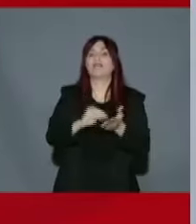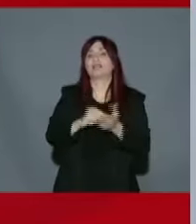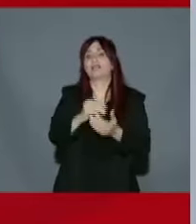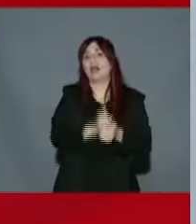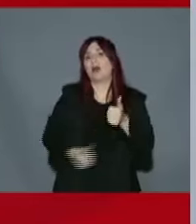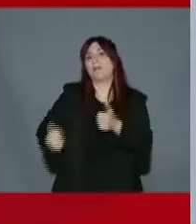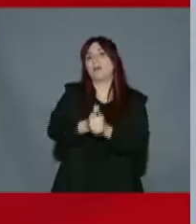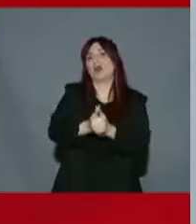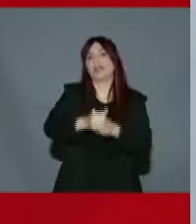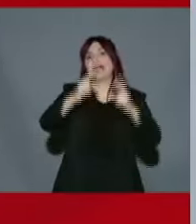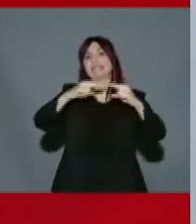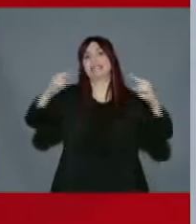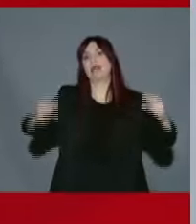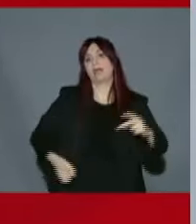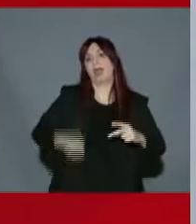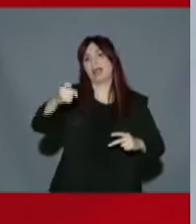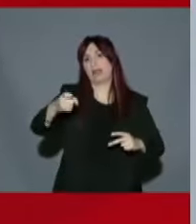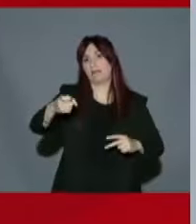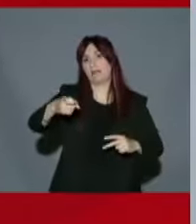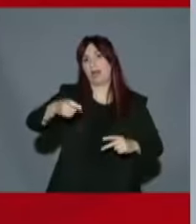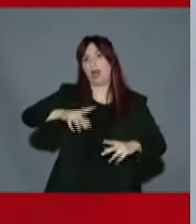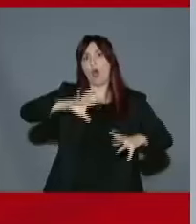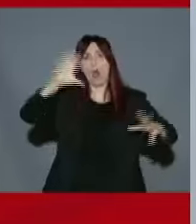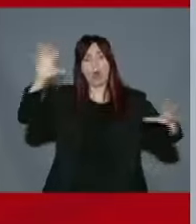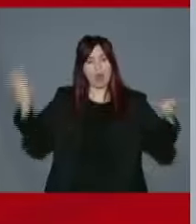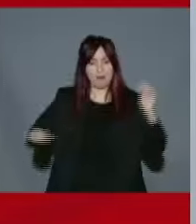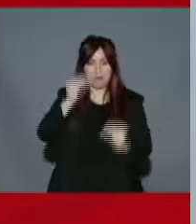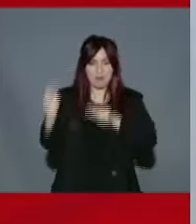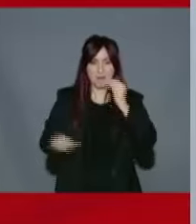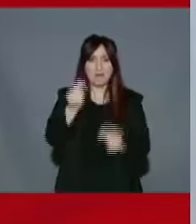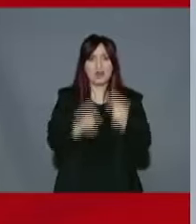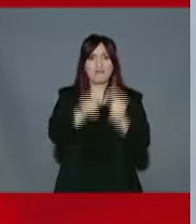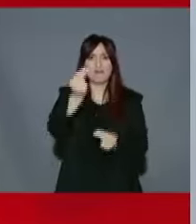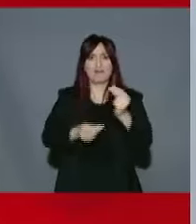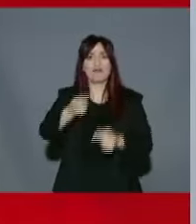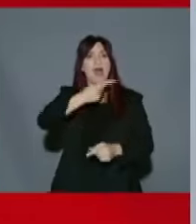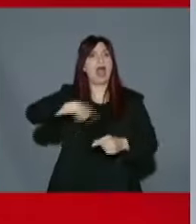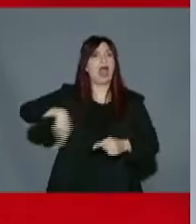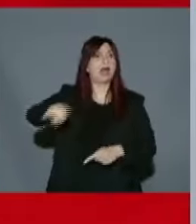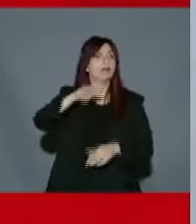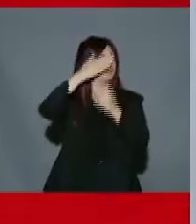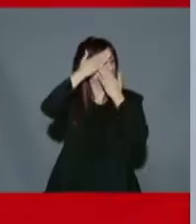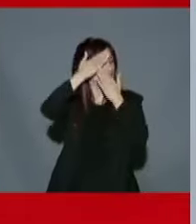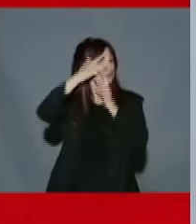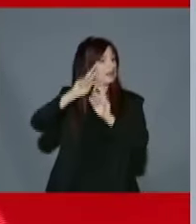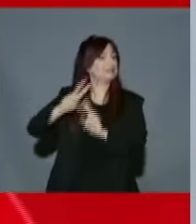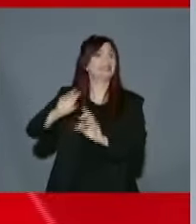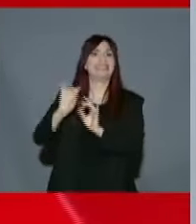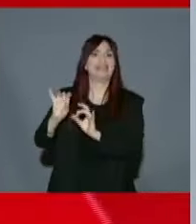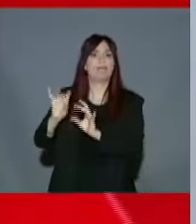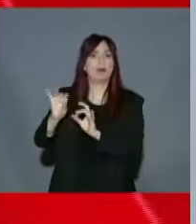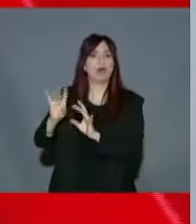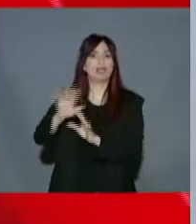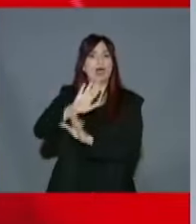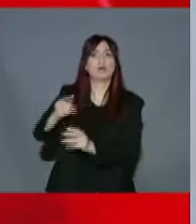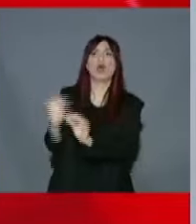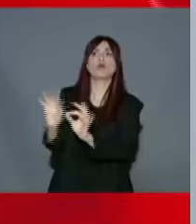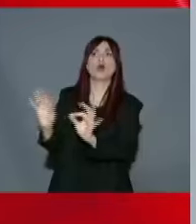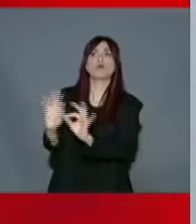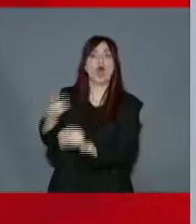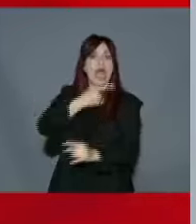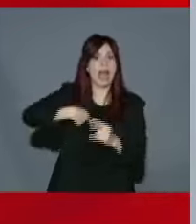και το τελετουργικό της θα ακολουθήσει πιθανόν. Εγώ δεν πιστεύω ότι μπορούν